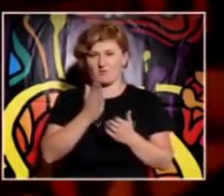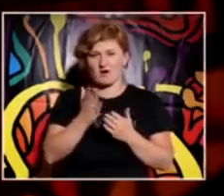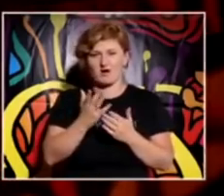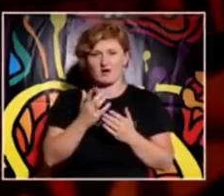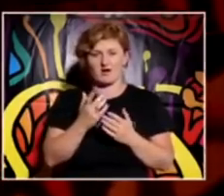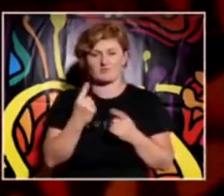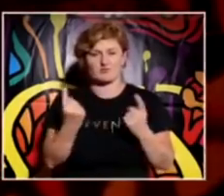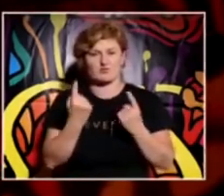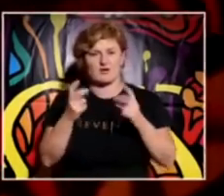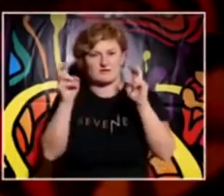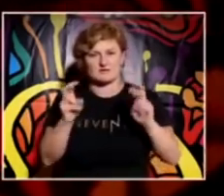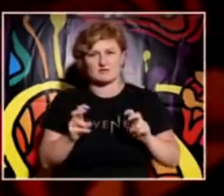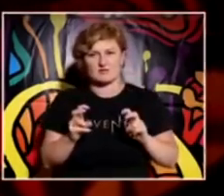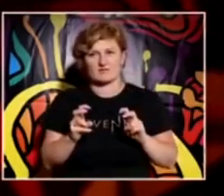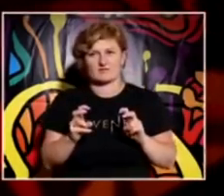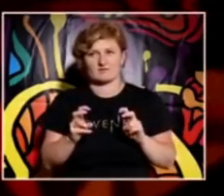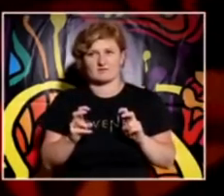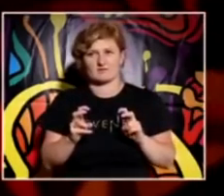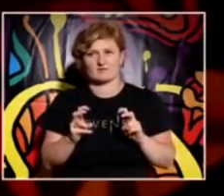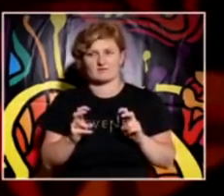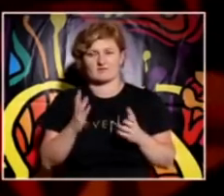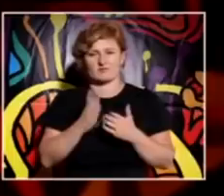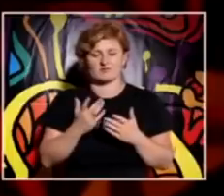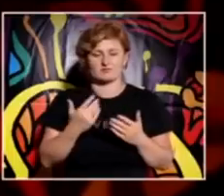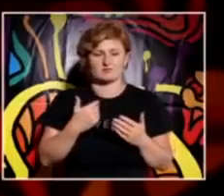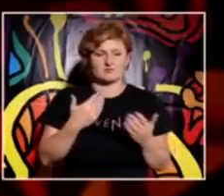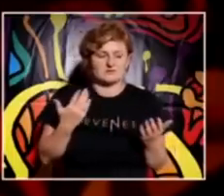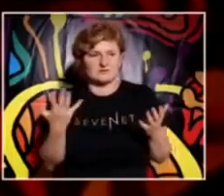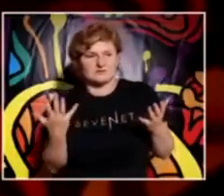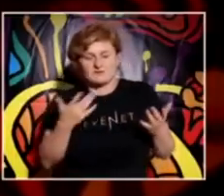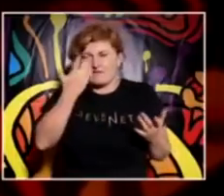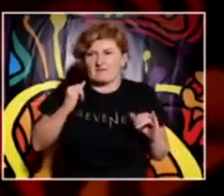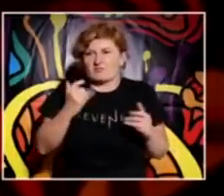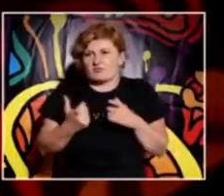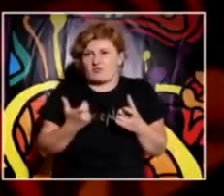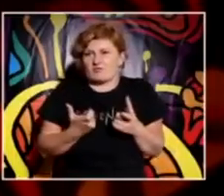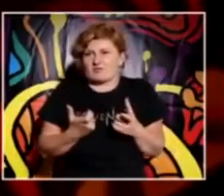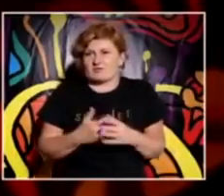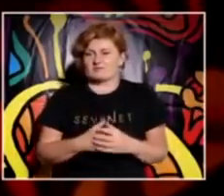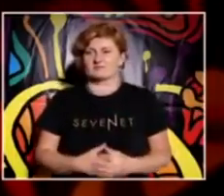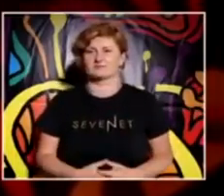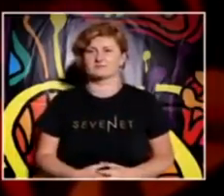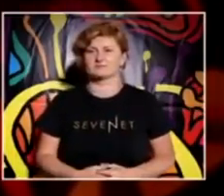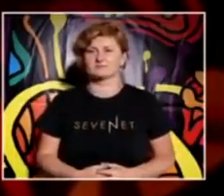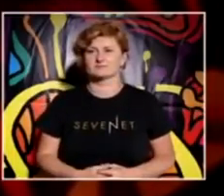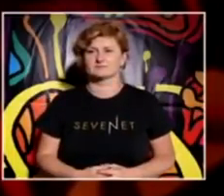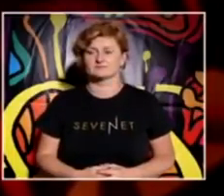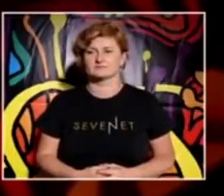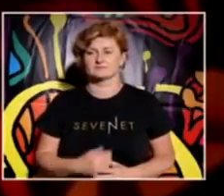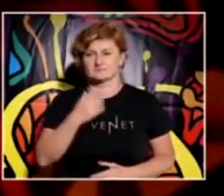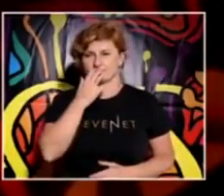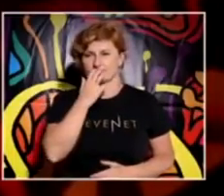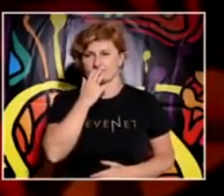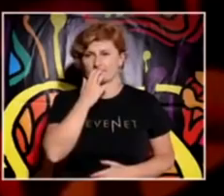kiedy tęsknota była już na takim poziomie, że cholera nie wiadomo było, w którą stronę pójść. Tak, no my jednak mamy tak,